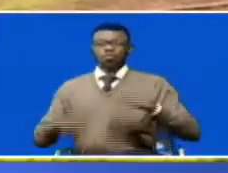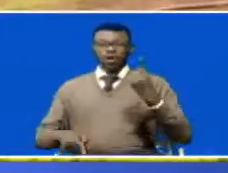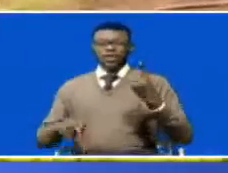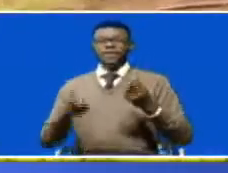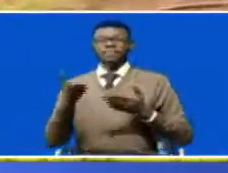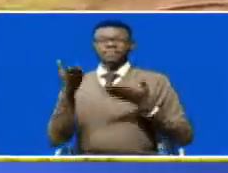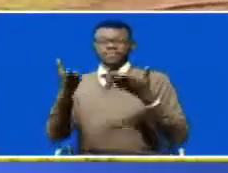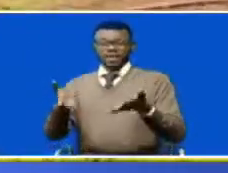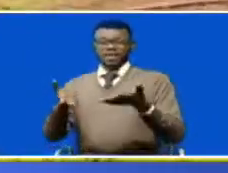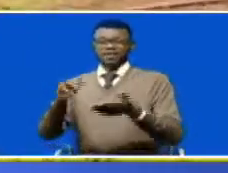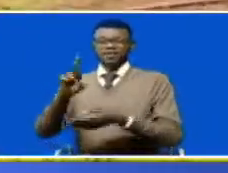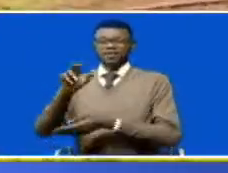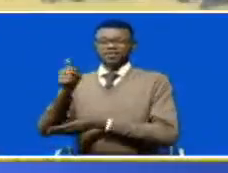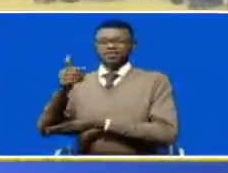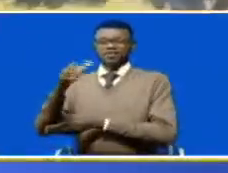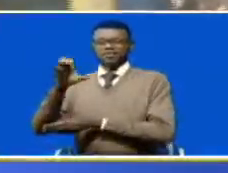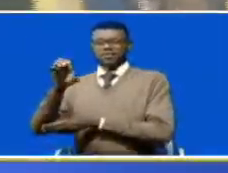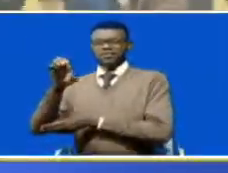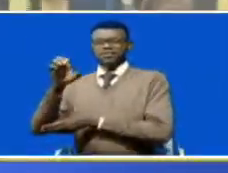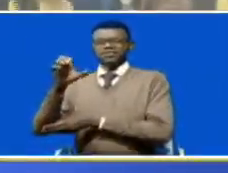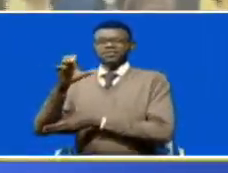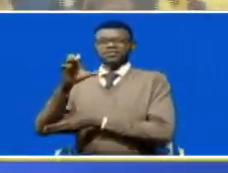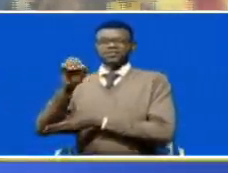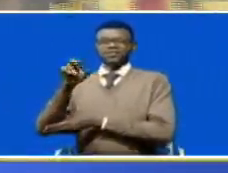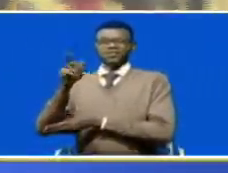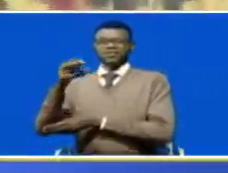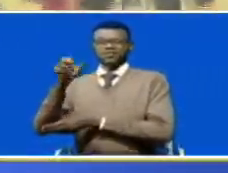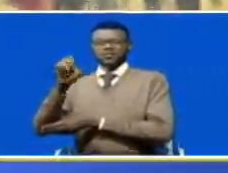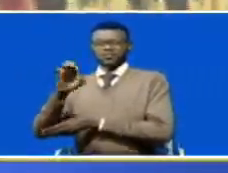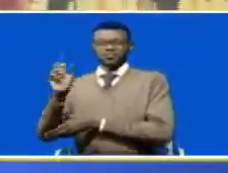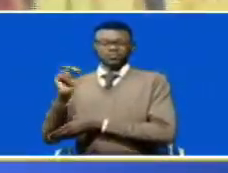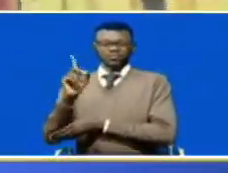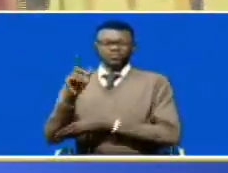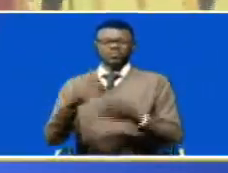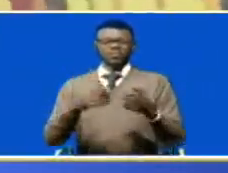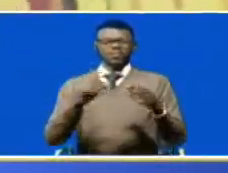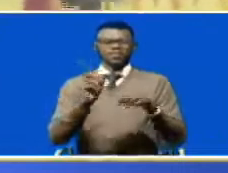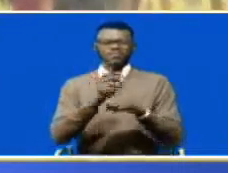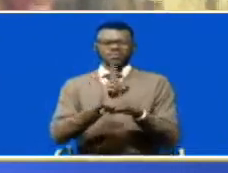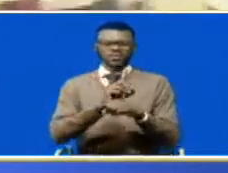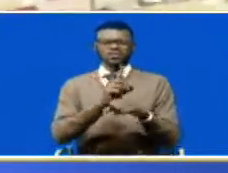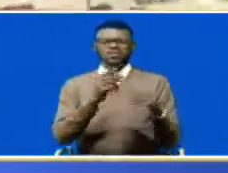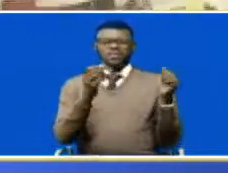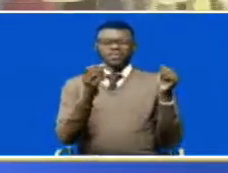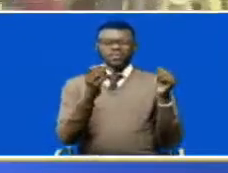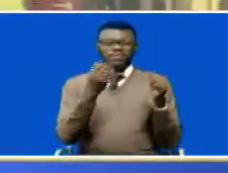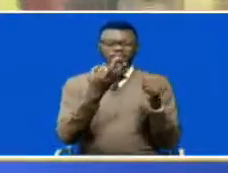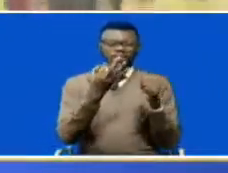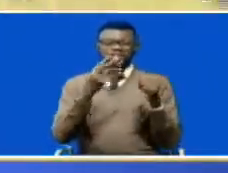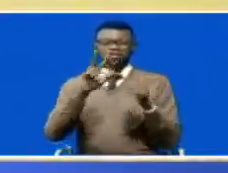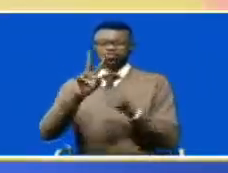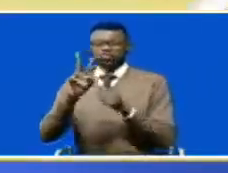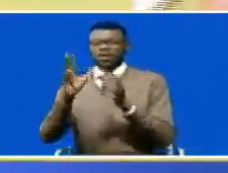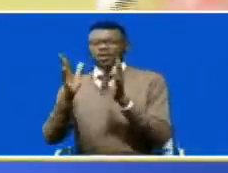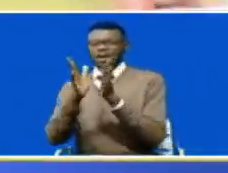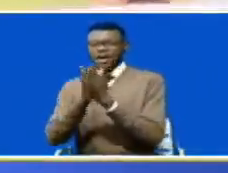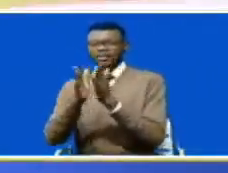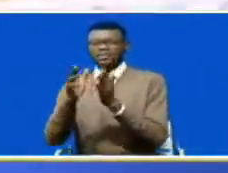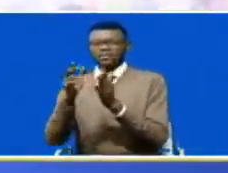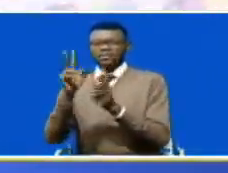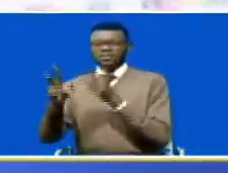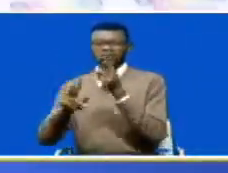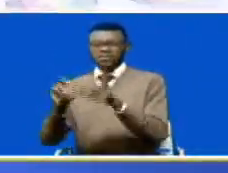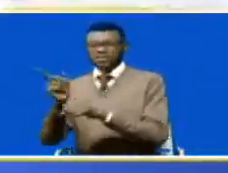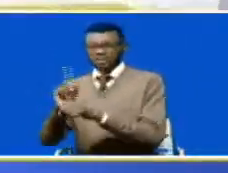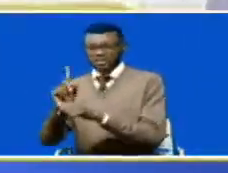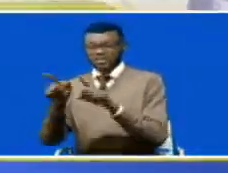wa Racecourse hapa Nairobi. Kwemoi ameandikisha muda wa dakika 32 na sekunde 2 kuibuka mshindi. Kibiwott